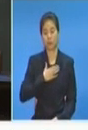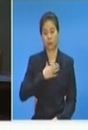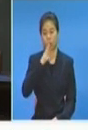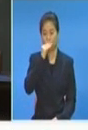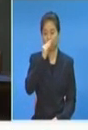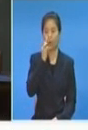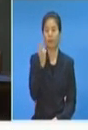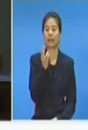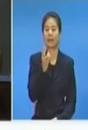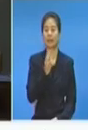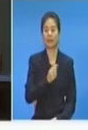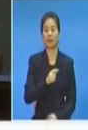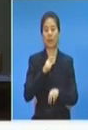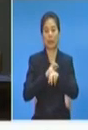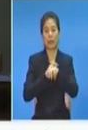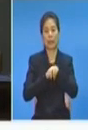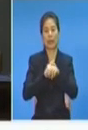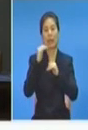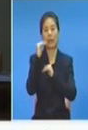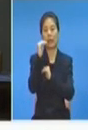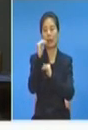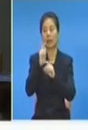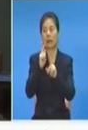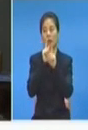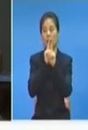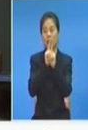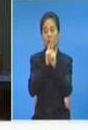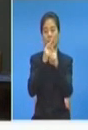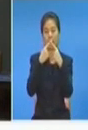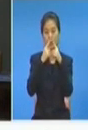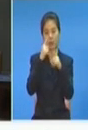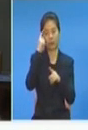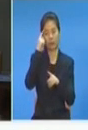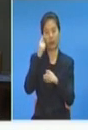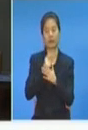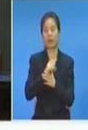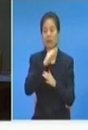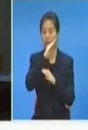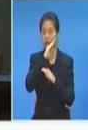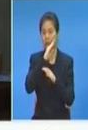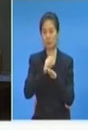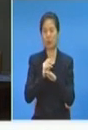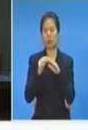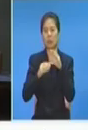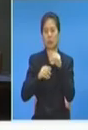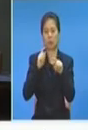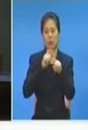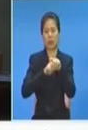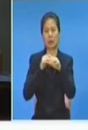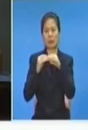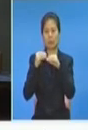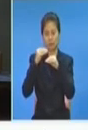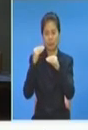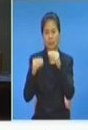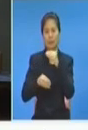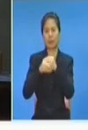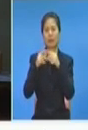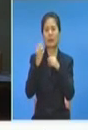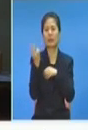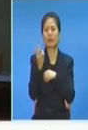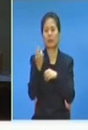คงอยู่ในกำหนดแต่เชื่อว่าถ้าเกินไปบ้างท่านประธานก็คงจะอนุญาตเพราะว่ามันจะเต็มเปี่ย